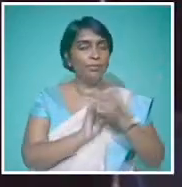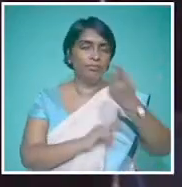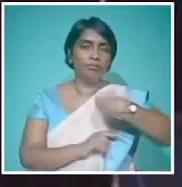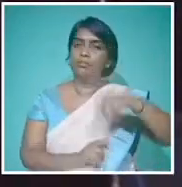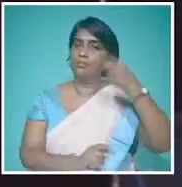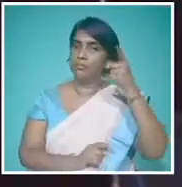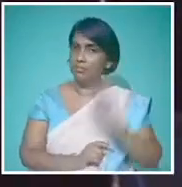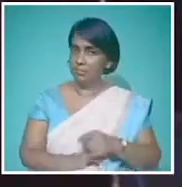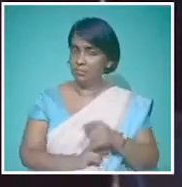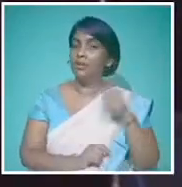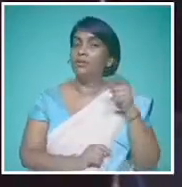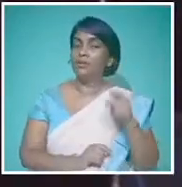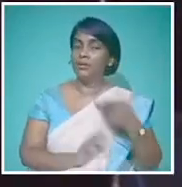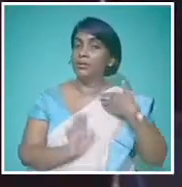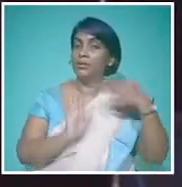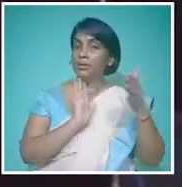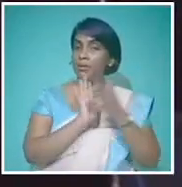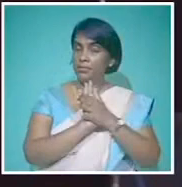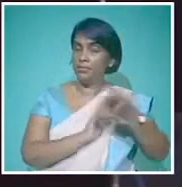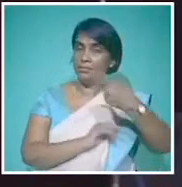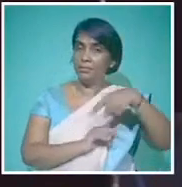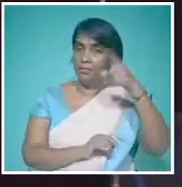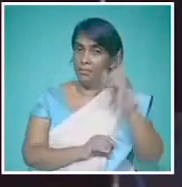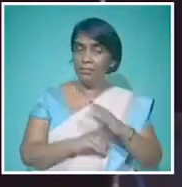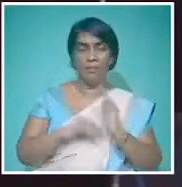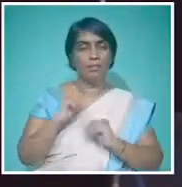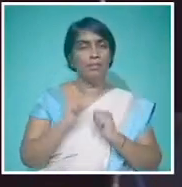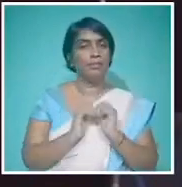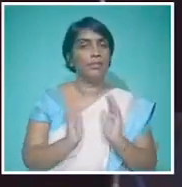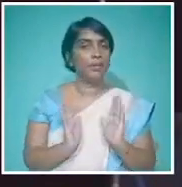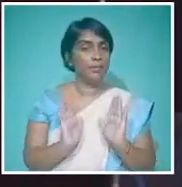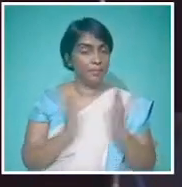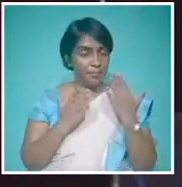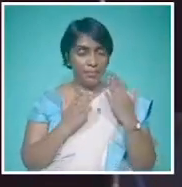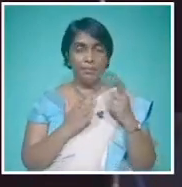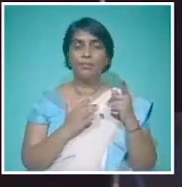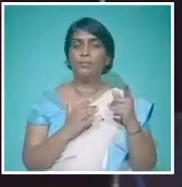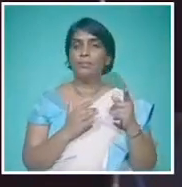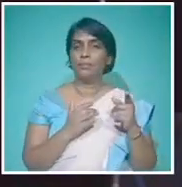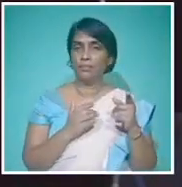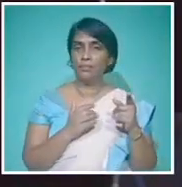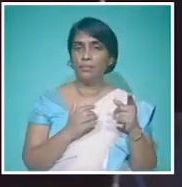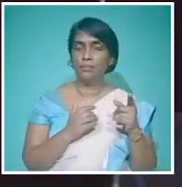එකඟතාවයක්. ඒ සර්වපාක්ෂික එකඟතාවයේ ක්‍රියාවට නම්වන ප්‍රධාන